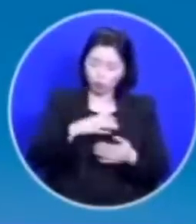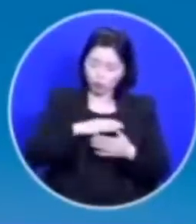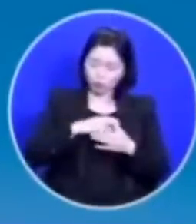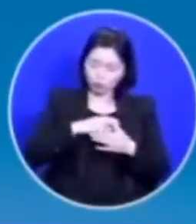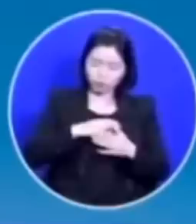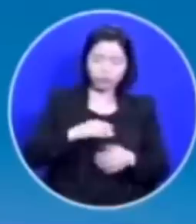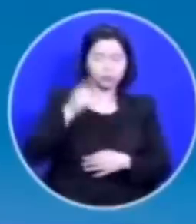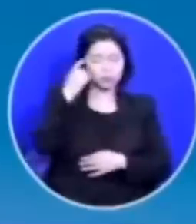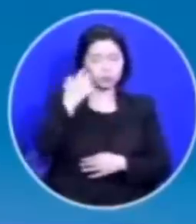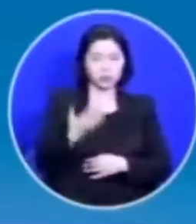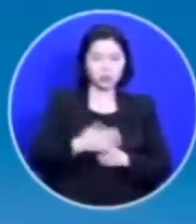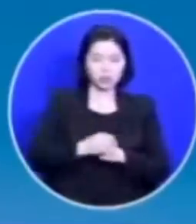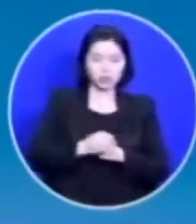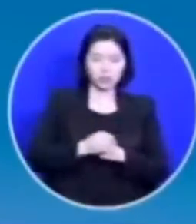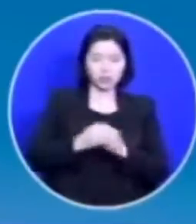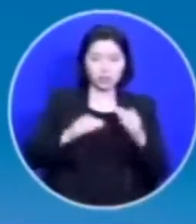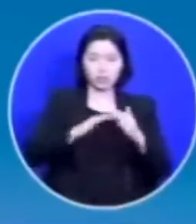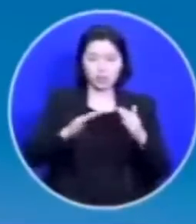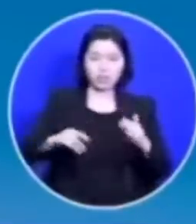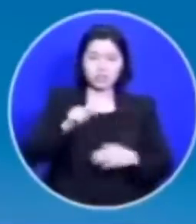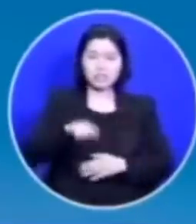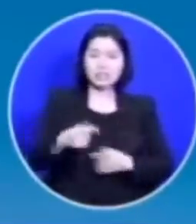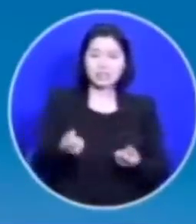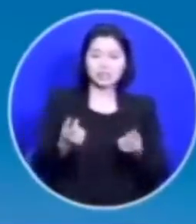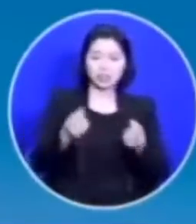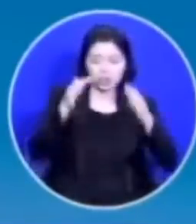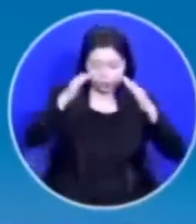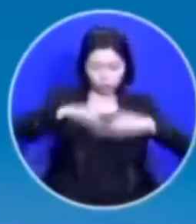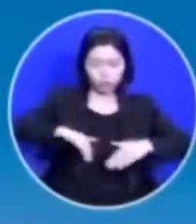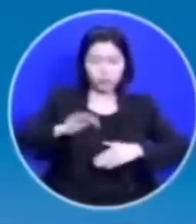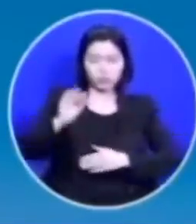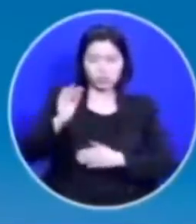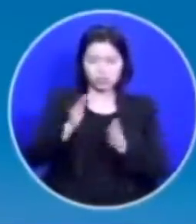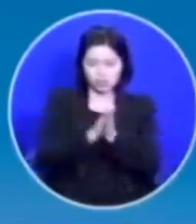까 가정은 이렇게 해서 무너지기 시작하는